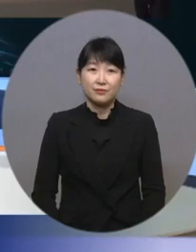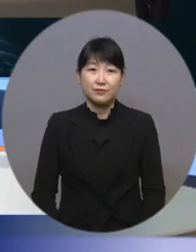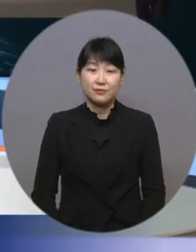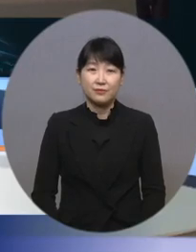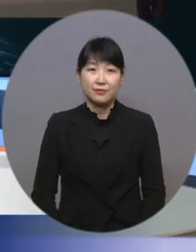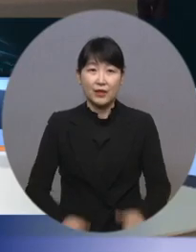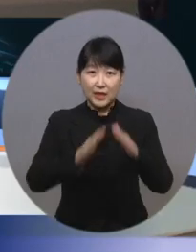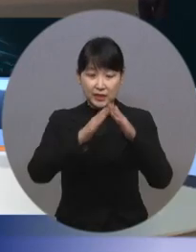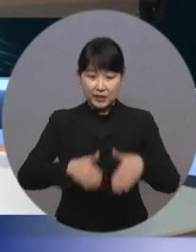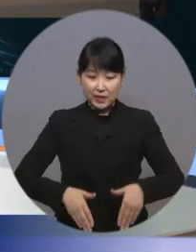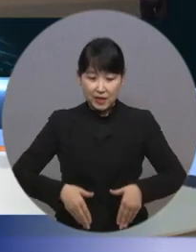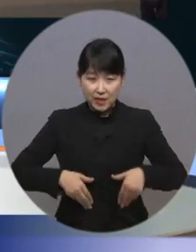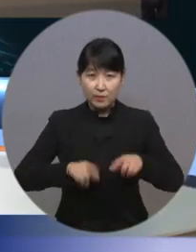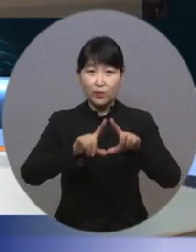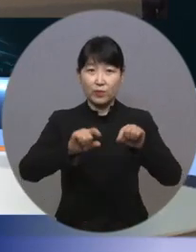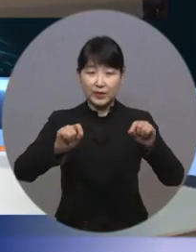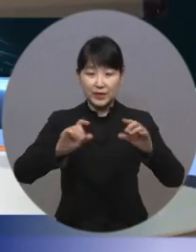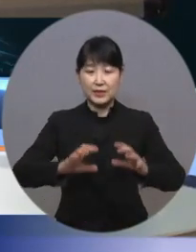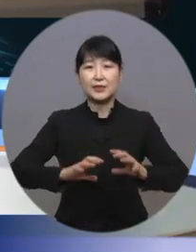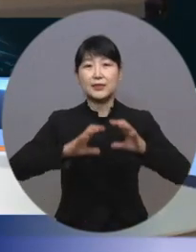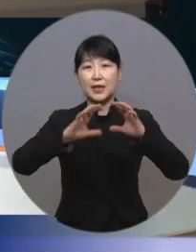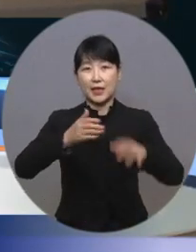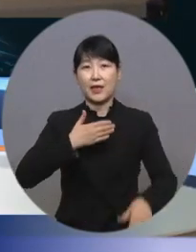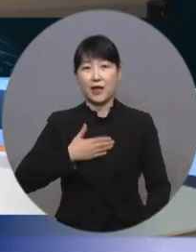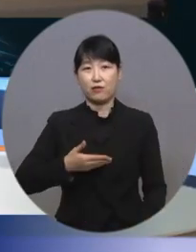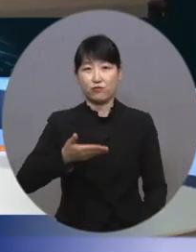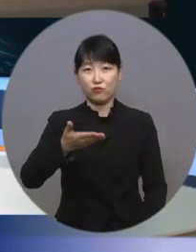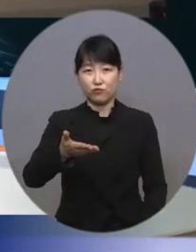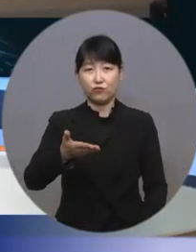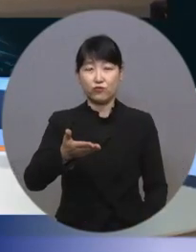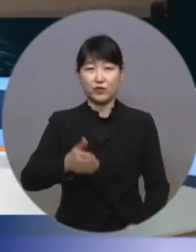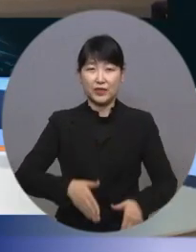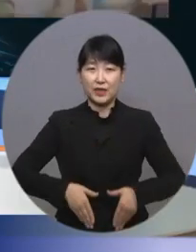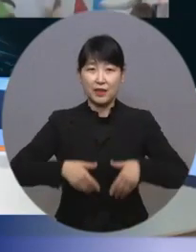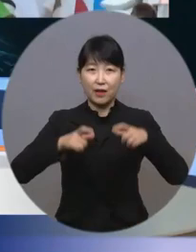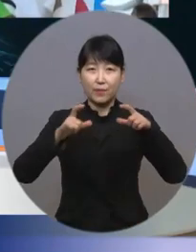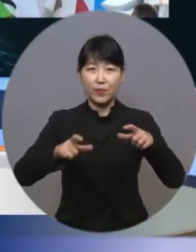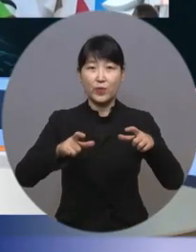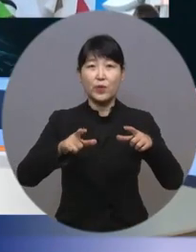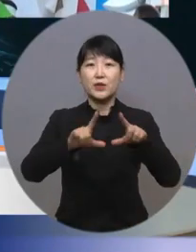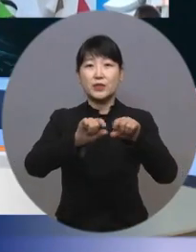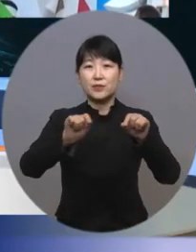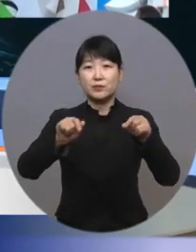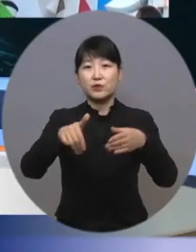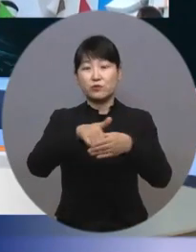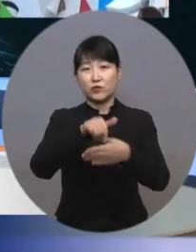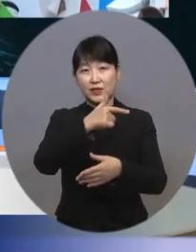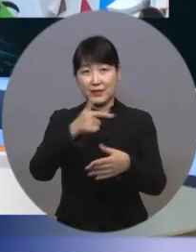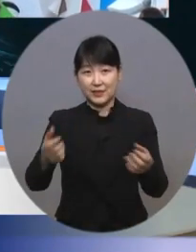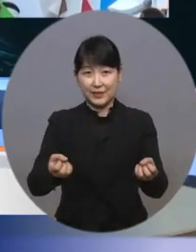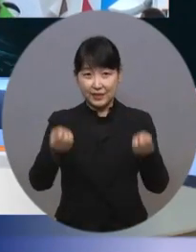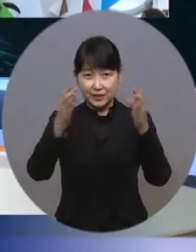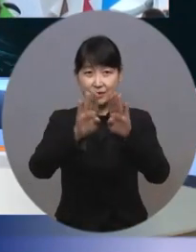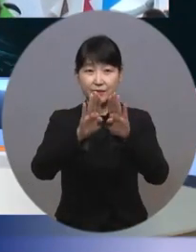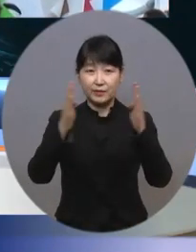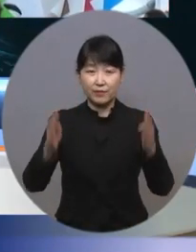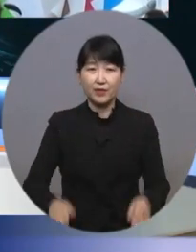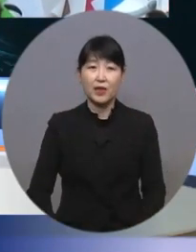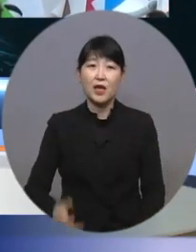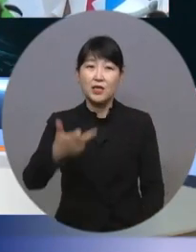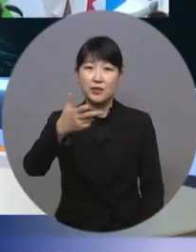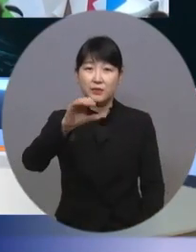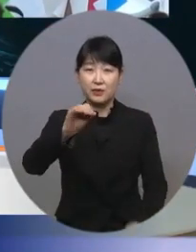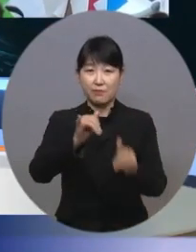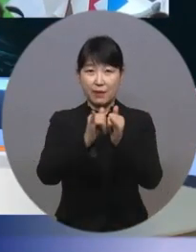전라남도의 음식을 전 세계로 알리는 남도 음식문화 큰 잔치가 열렸습니다 17만 명의 발길이 모여